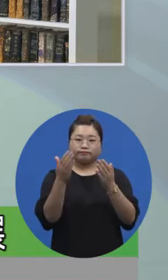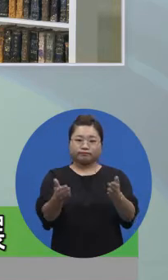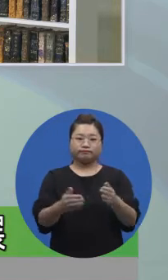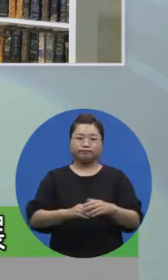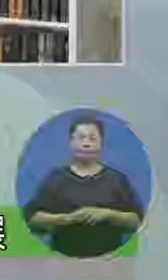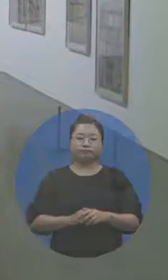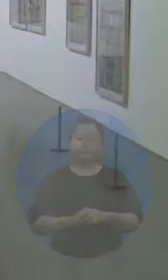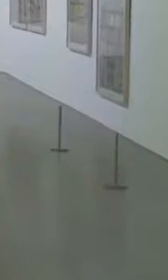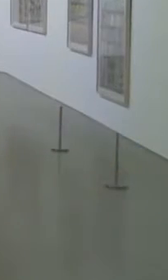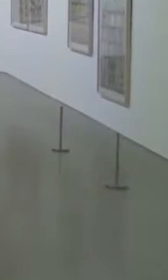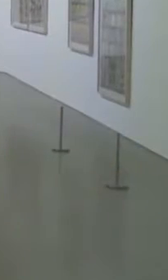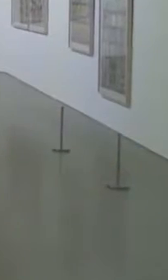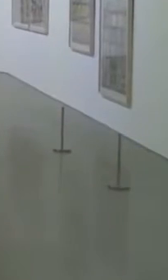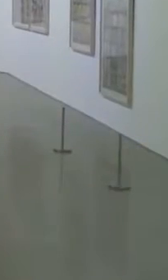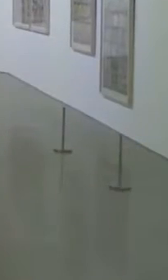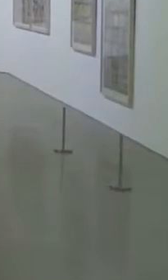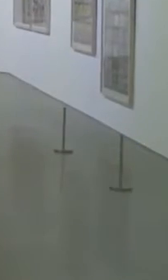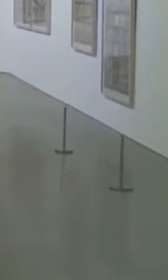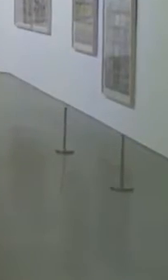소개합니다.